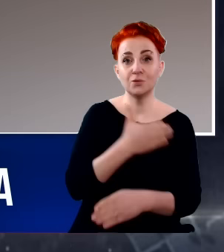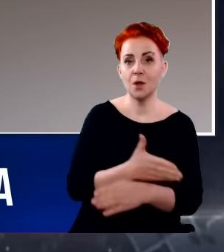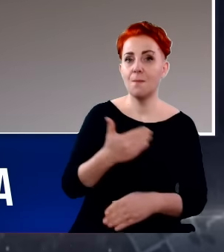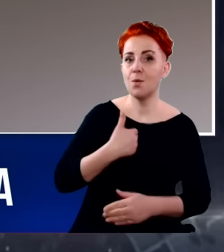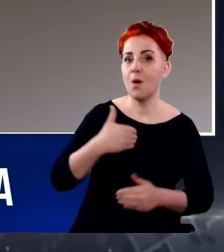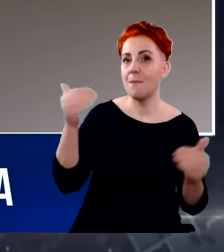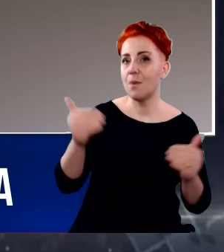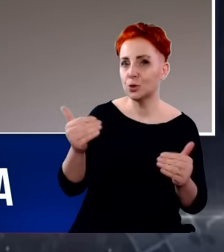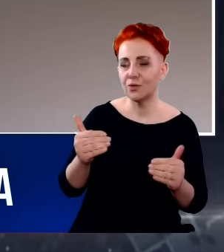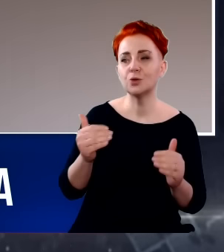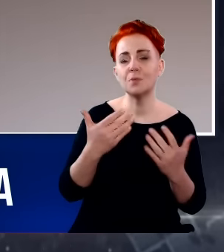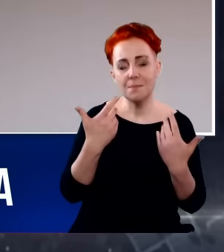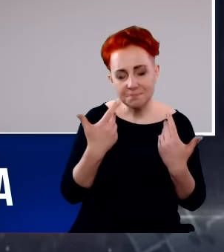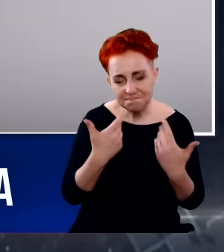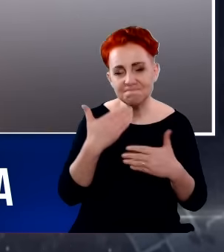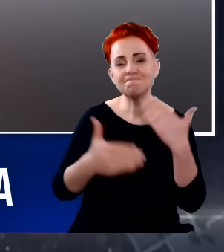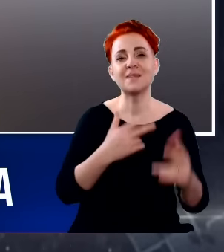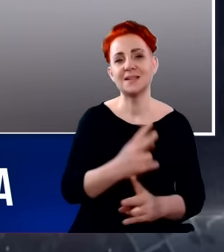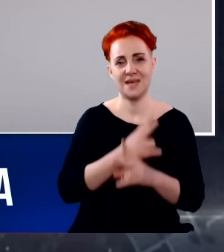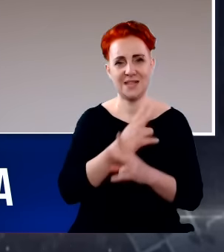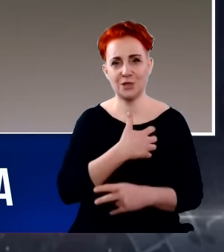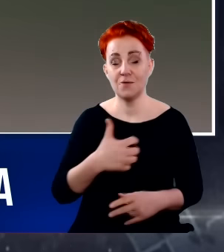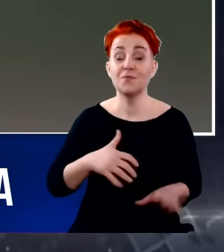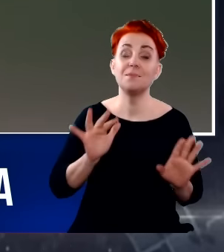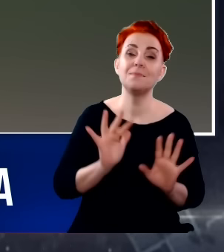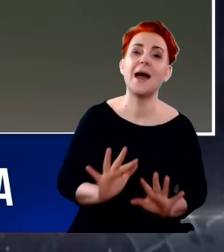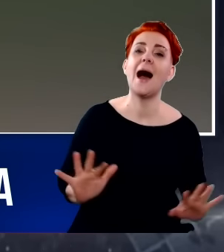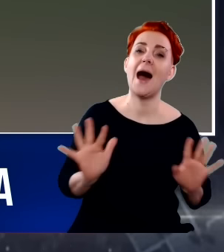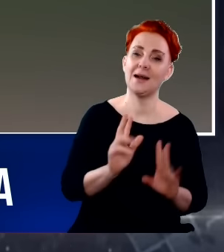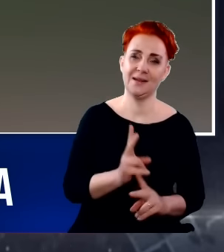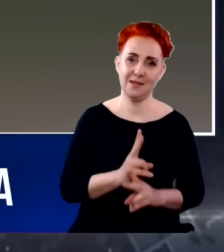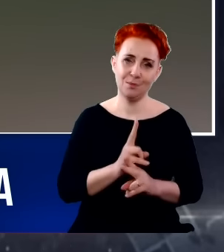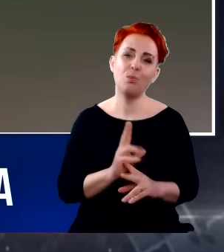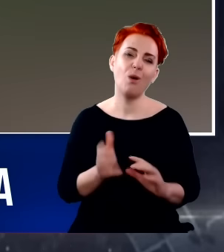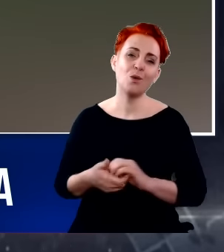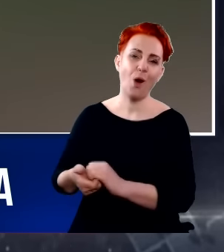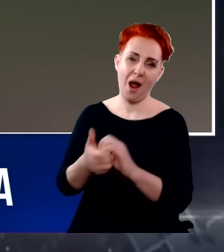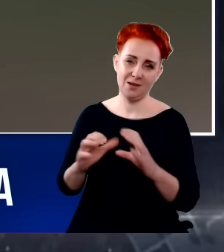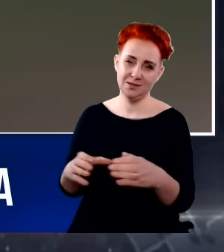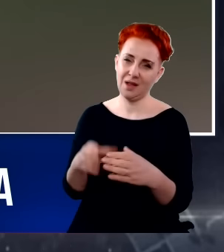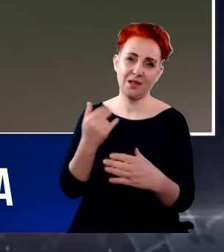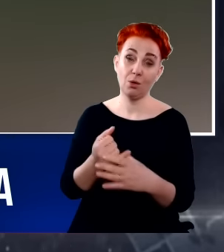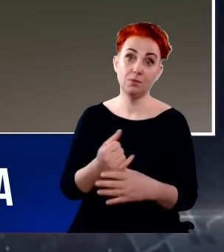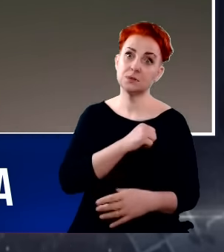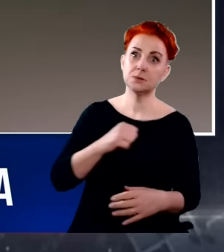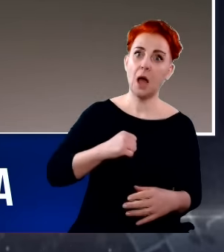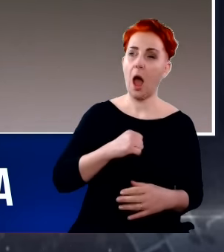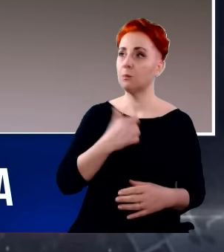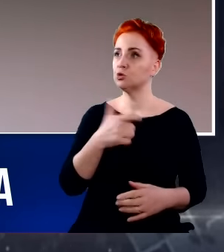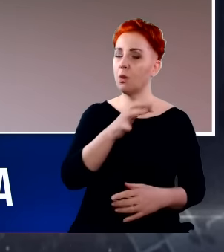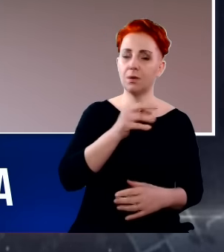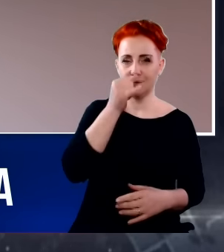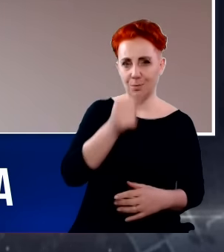w miarę niezależnym marszałkiem. Dlaczego mówię, że w miarę niezależnym? No bo tworzą jednak koalicję, tak? Koalicję 13 grudnia, tam jest